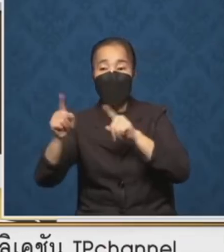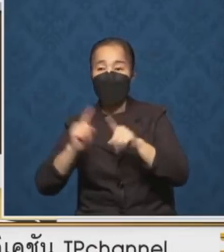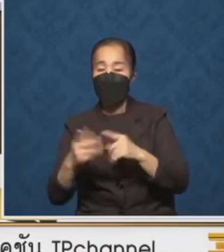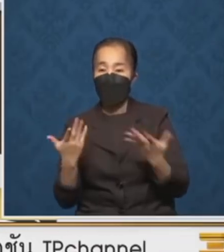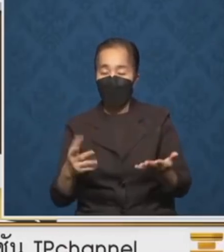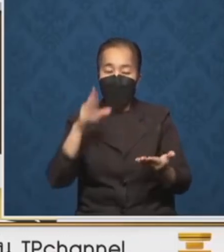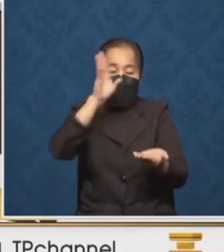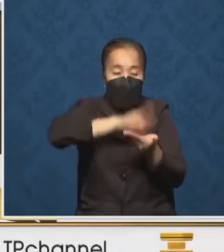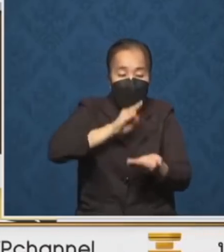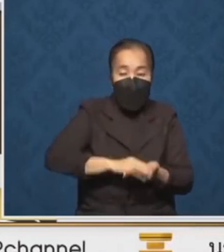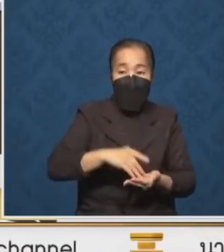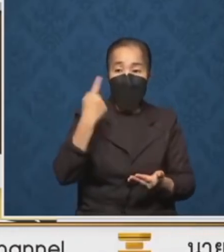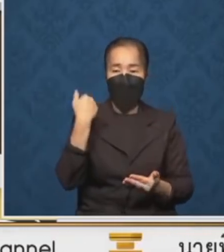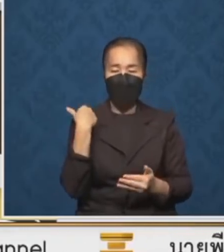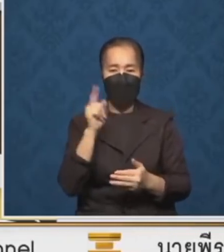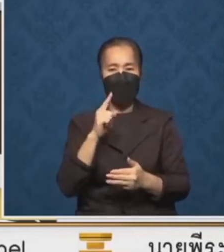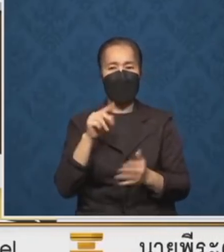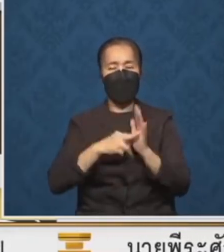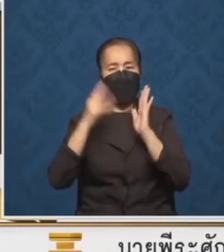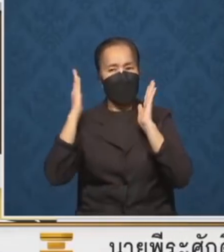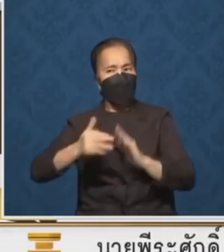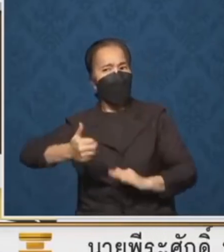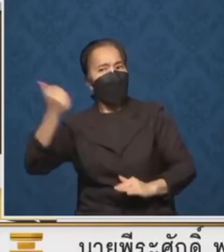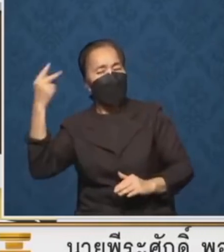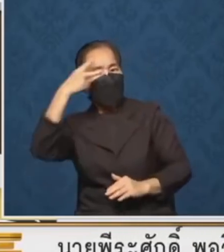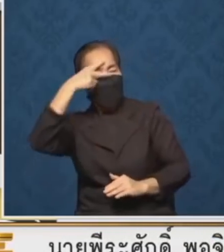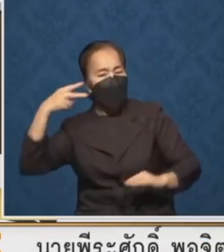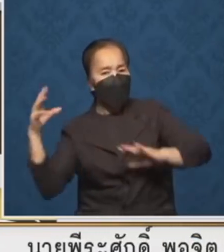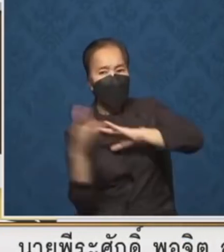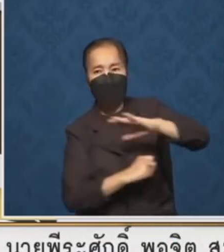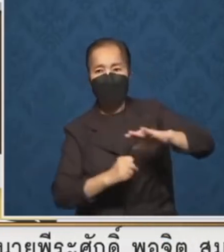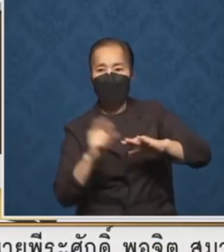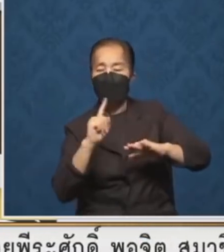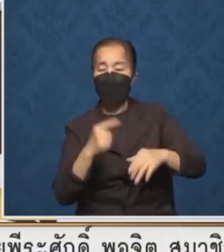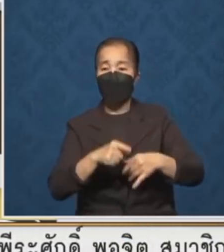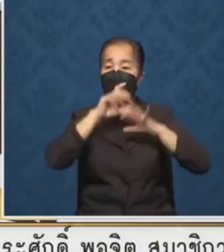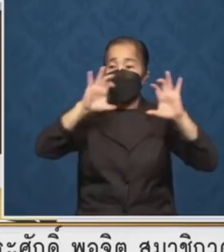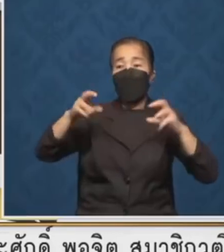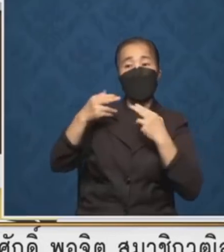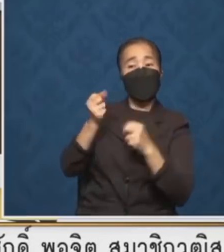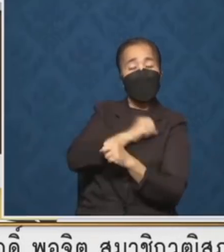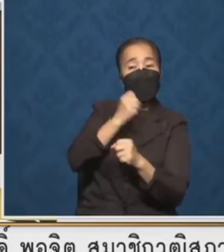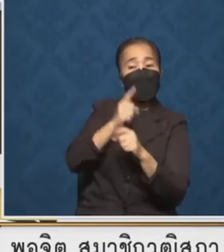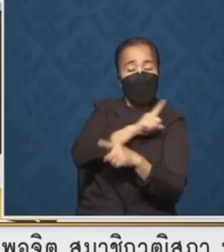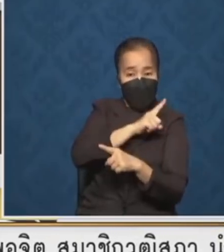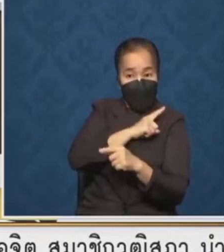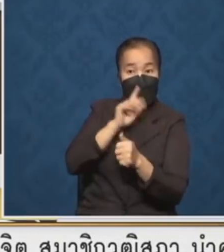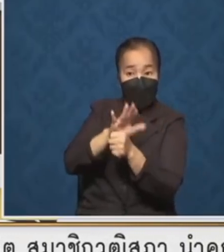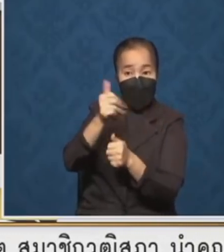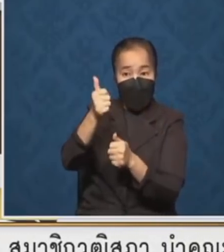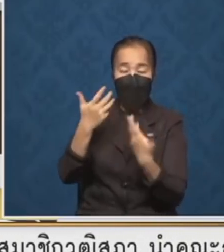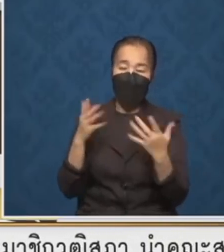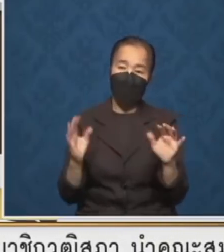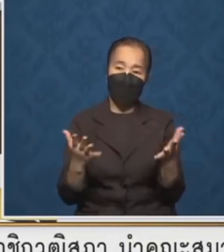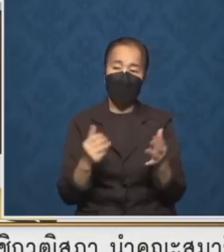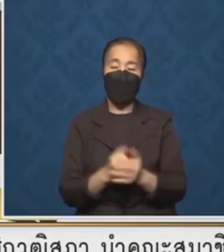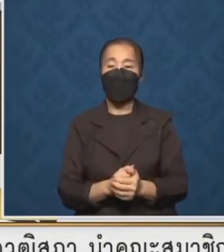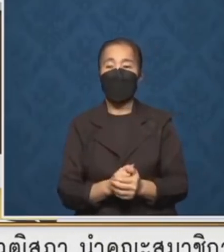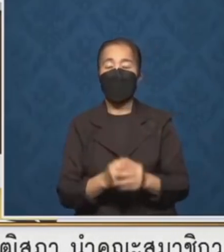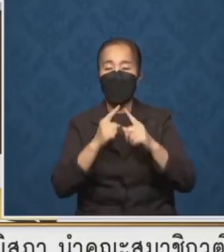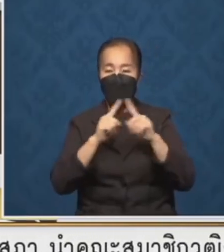มันก็ควรจะทำให้สามารถเข้าถึงได้เพื่อระงับการก่อเหตุซึ่งในมุมนึงมันก็ถูกต้อง